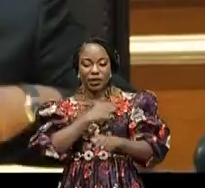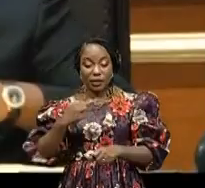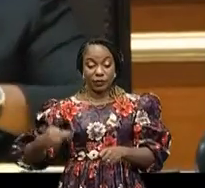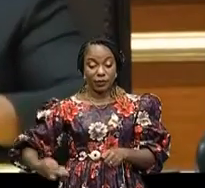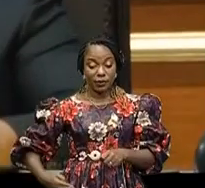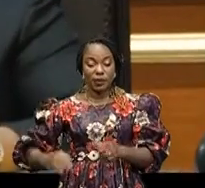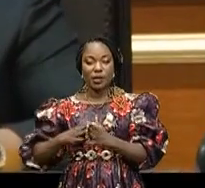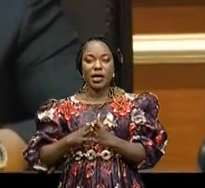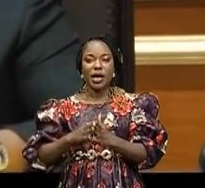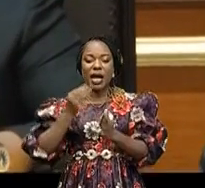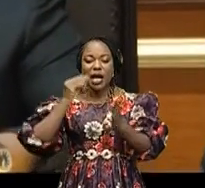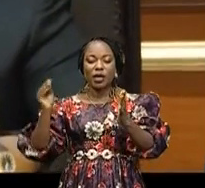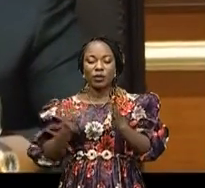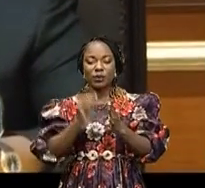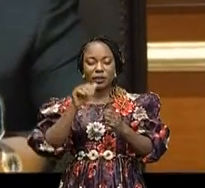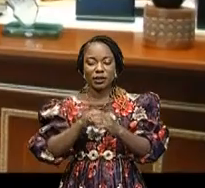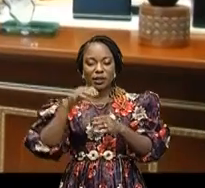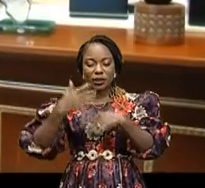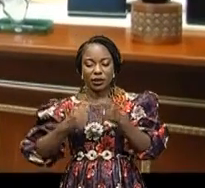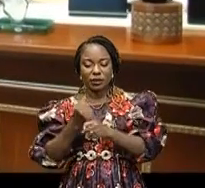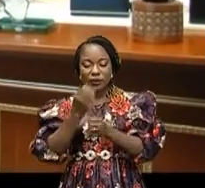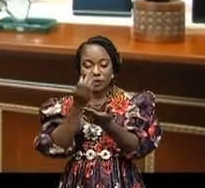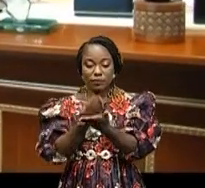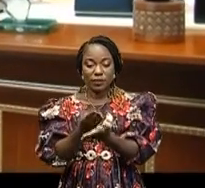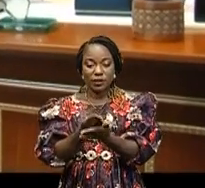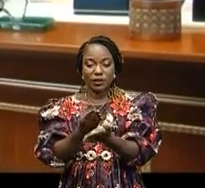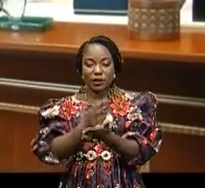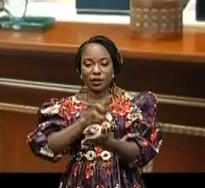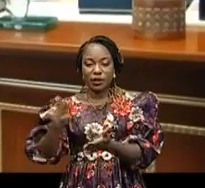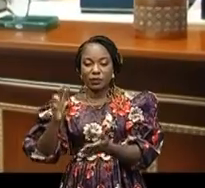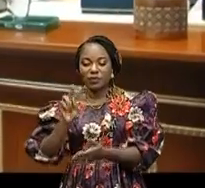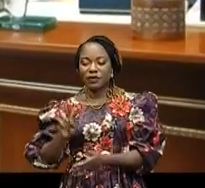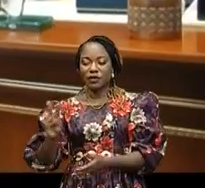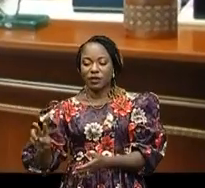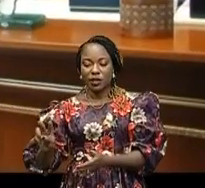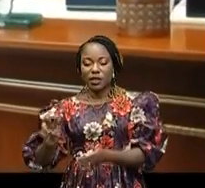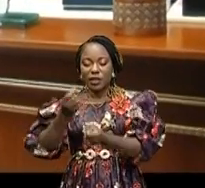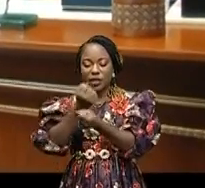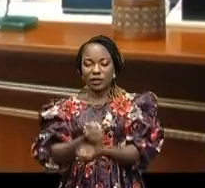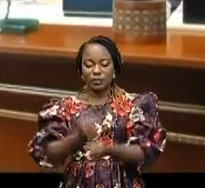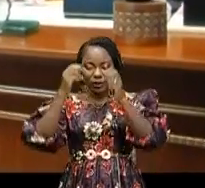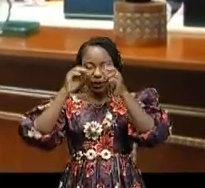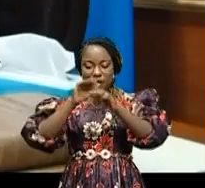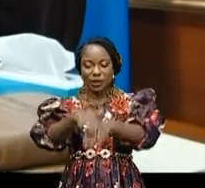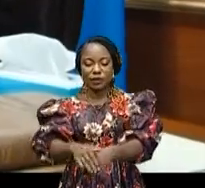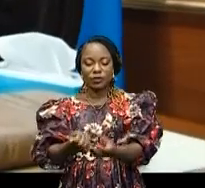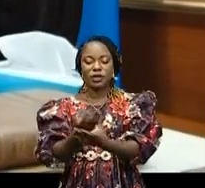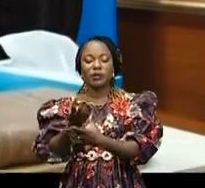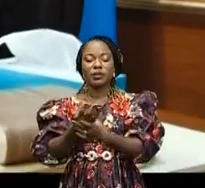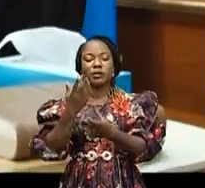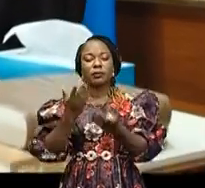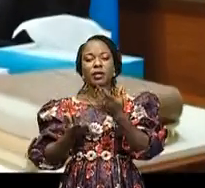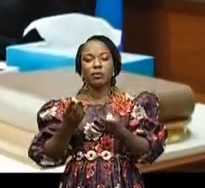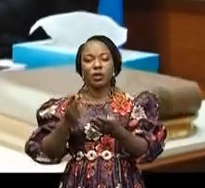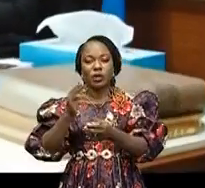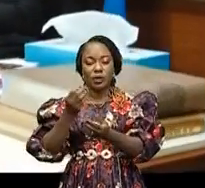République a recommandé dans le cadre de l'exercice du budget pour l'exercice 2022 le respect des engagements des dépenses en fonction des